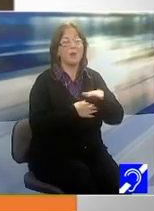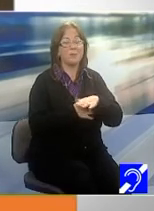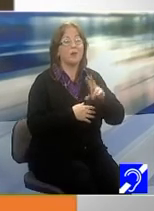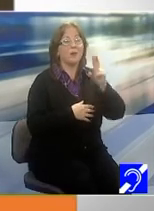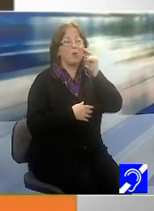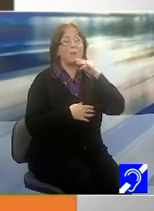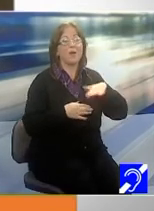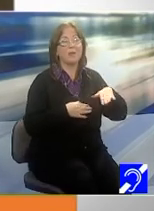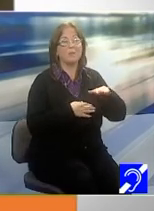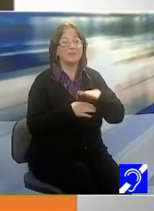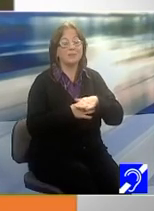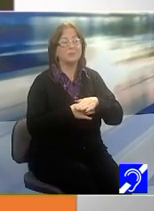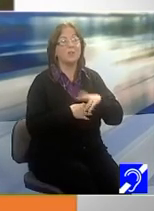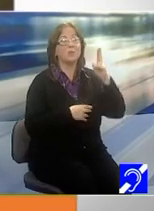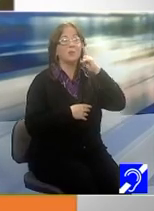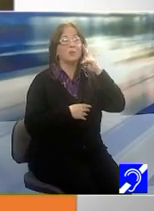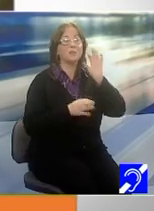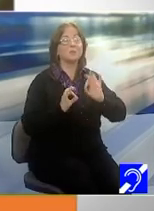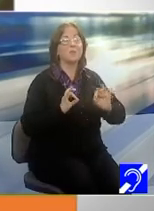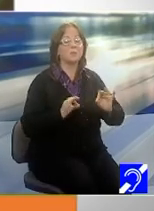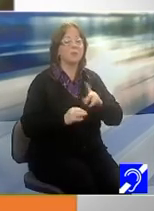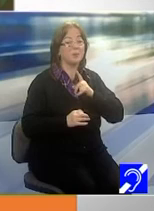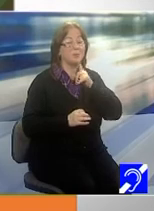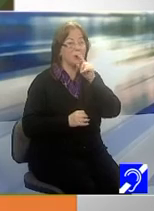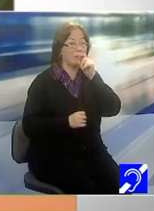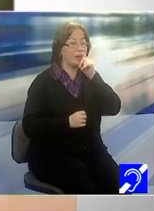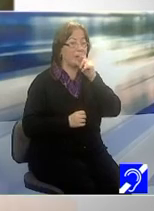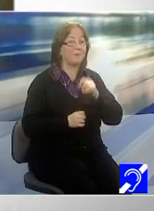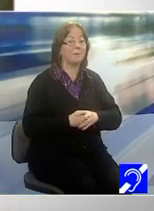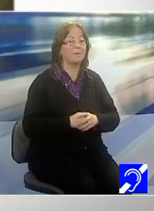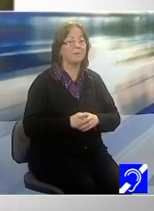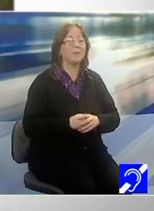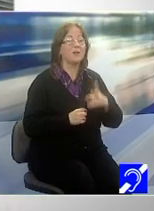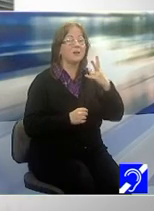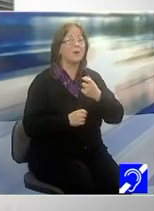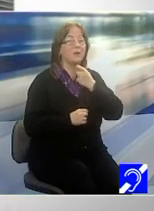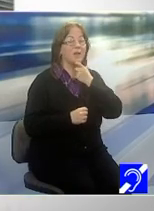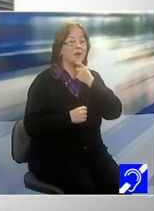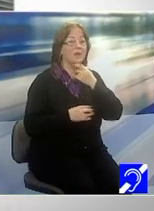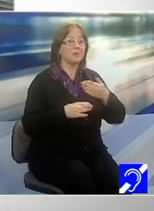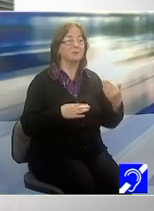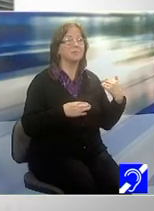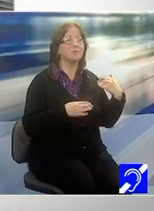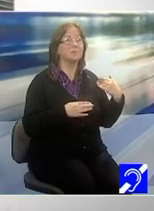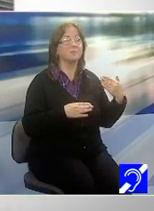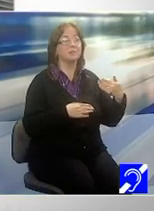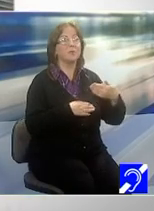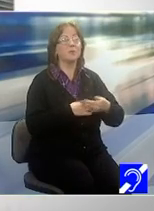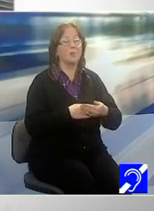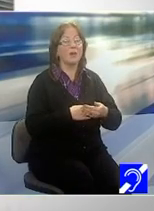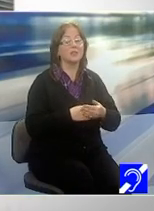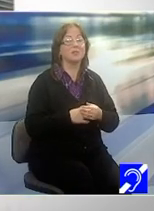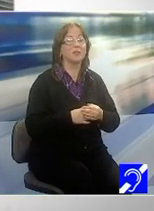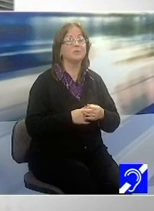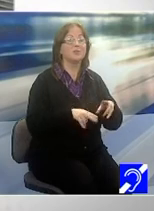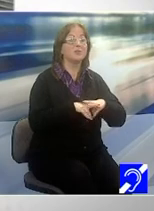mai bine, ca să vadă ce se întâmplă pe scenă. Și pentru asta deja de 2 ani încoace s-au întâmplat lucruri mărețe, fiindcă noi